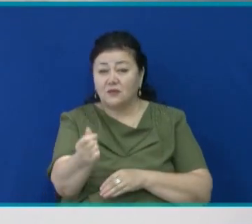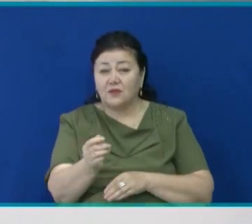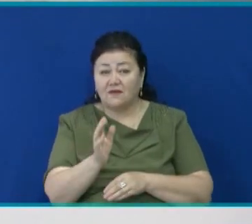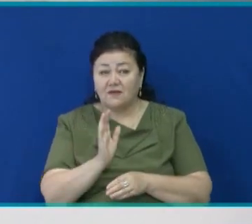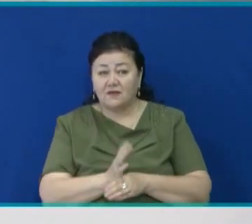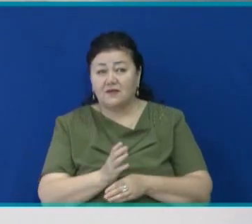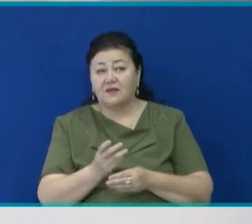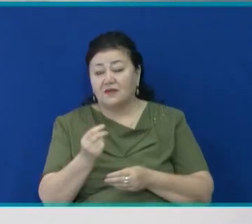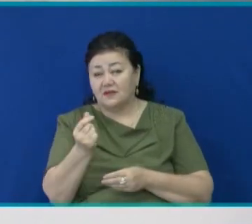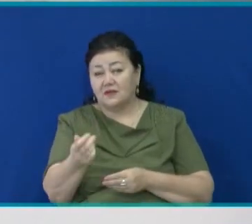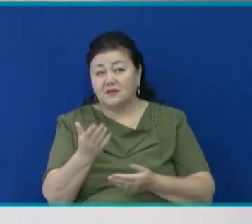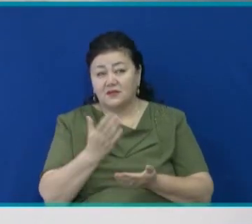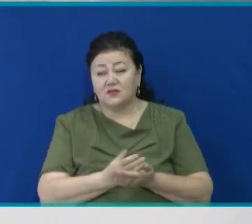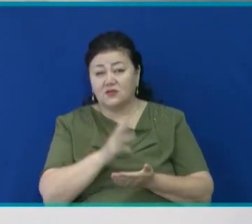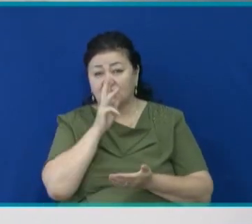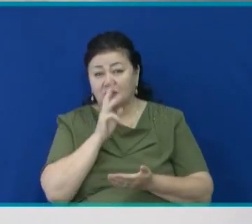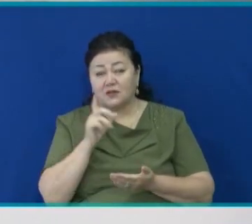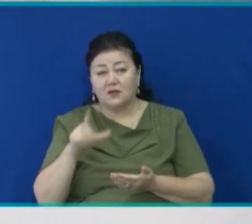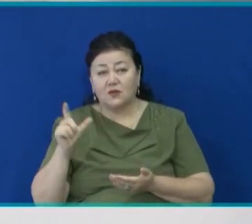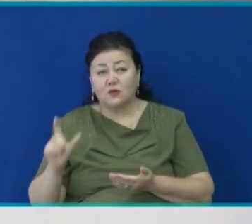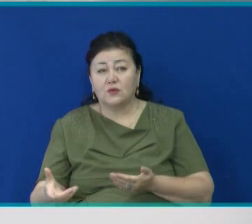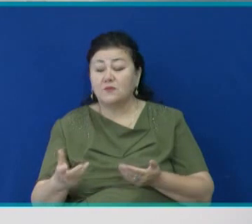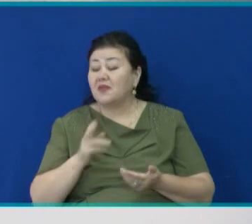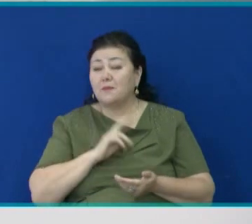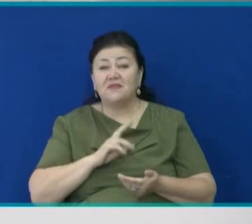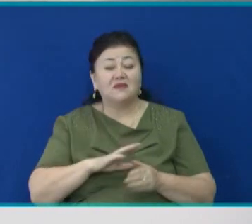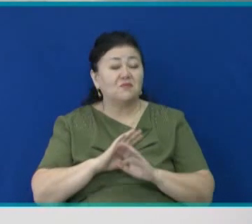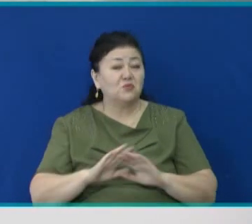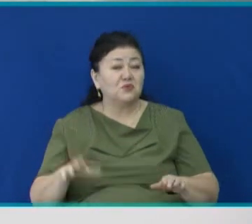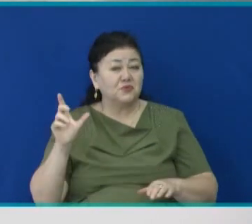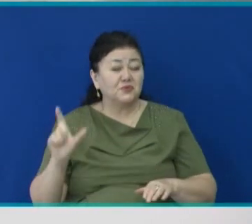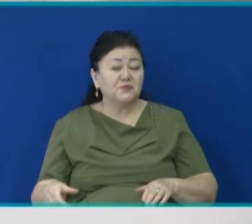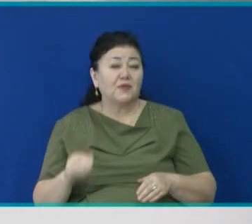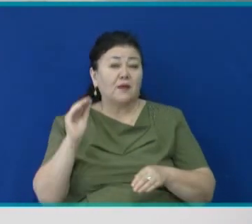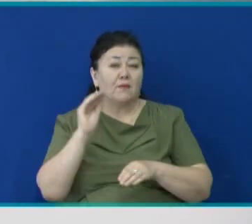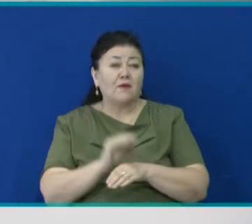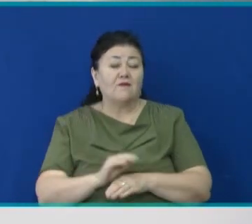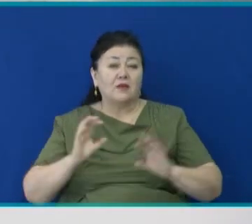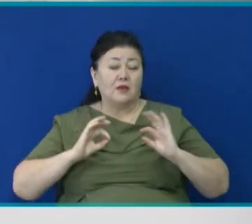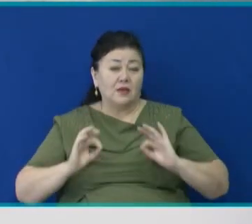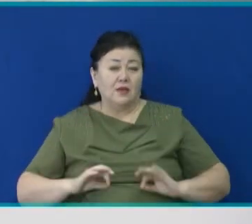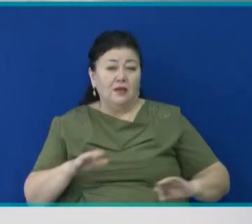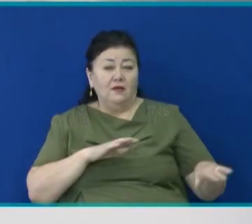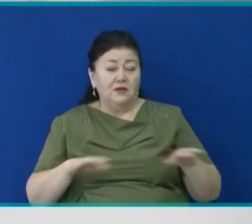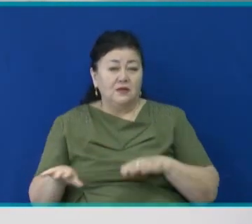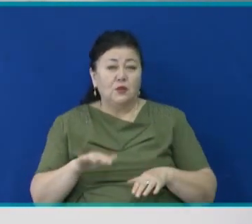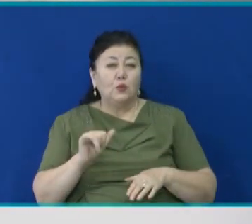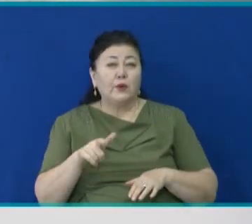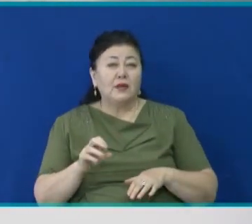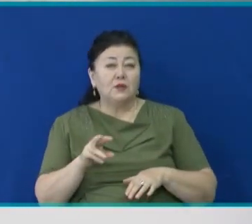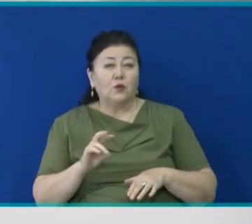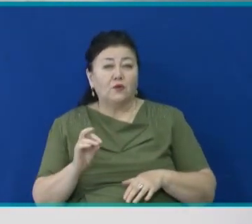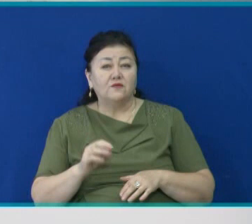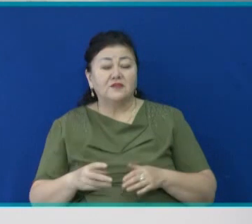Кроме того, начислялась заработная плата лицам, фактически там не работающим. По данному факту прокуратурой возбуждено уголовное дело по